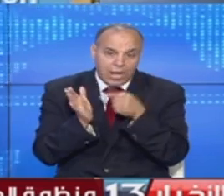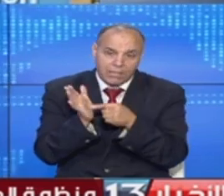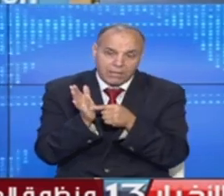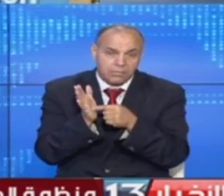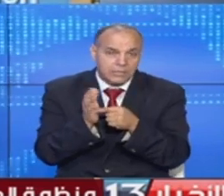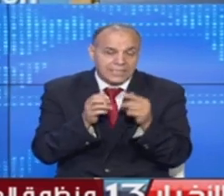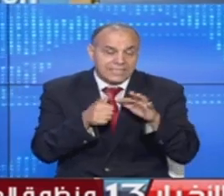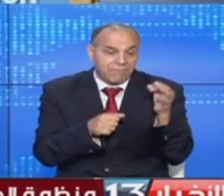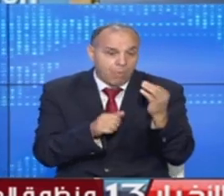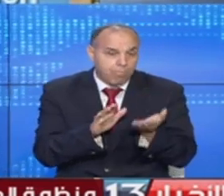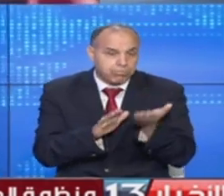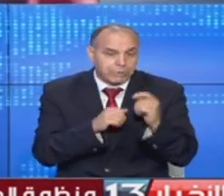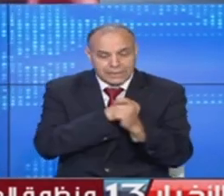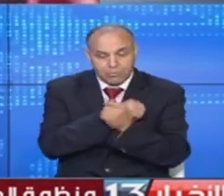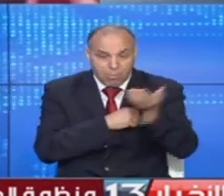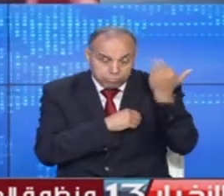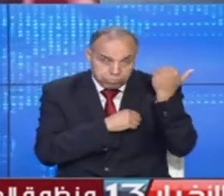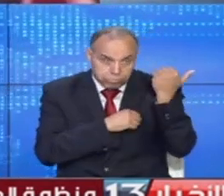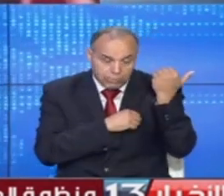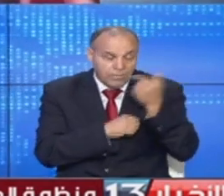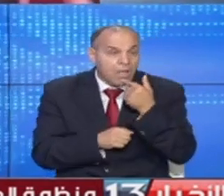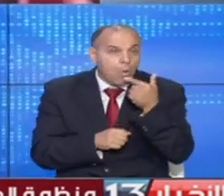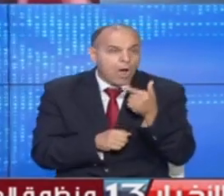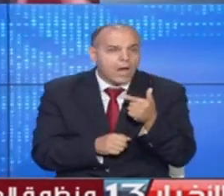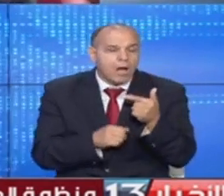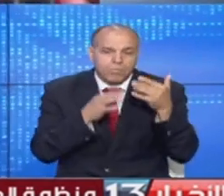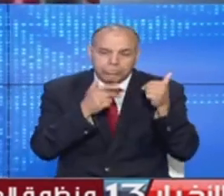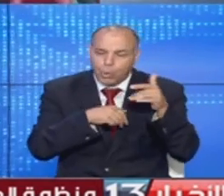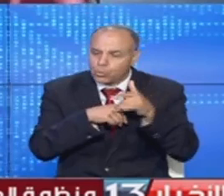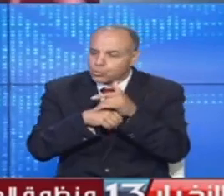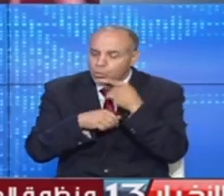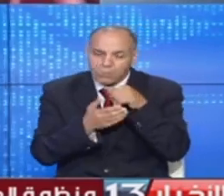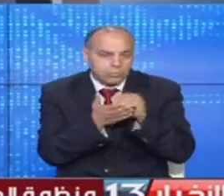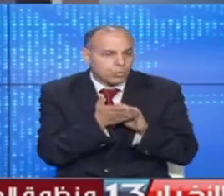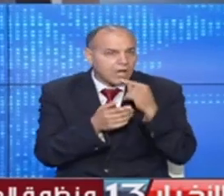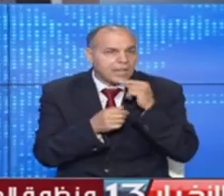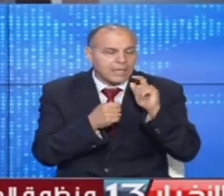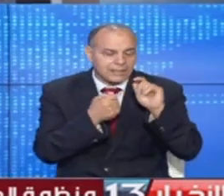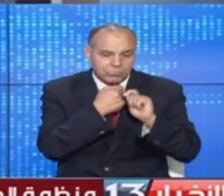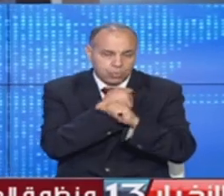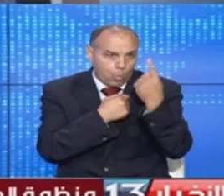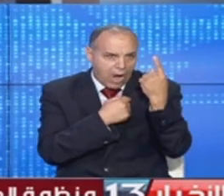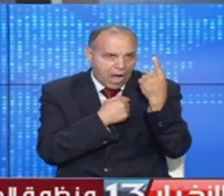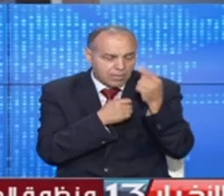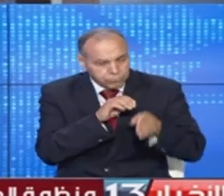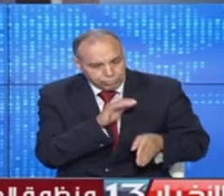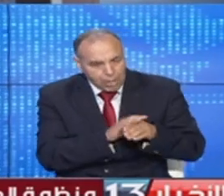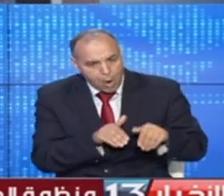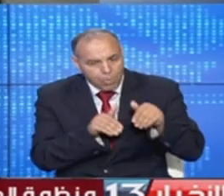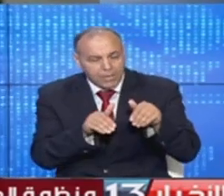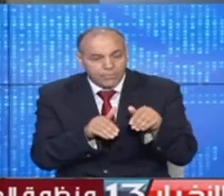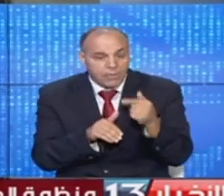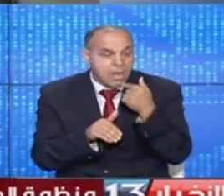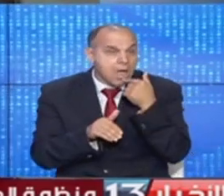سته في المائه عن الاسبوع الذي سبقه واعلى عدد من الاصابات المسجله خلال اسبوع واحد منذ ظهور الوباء